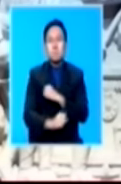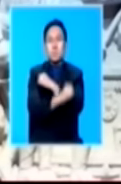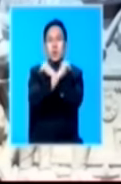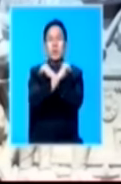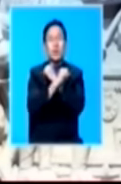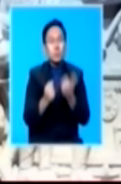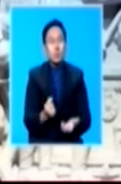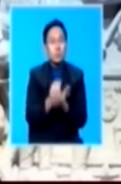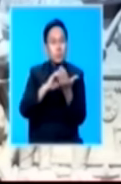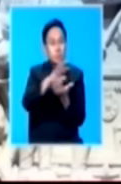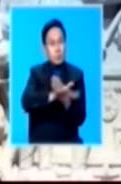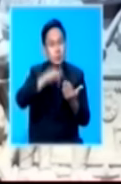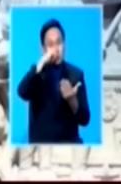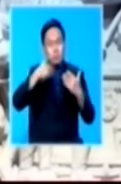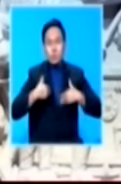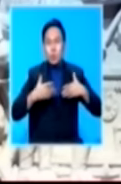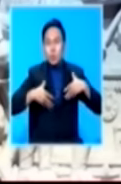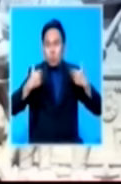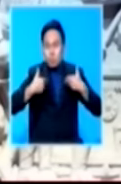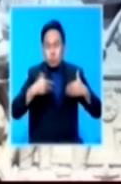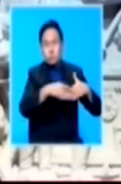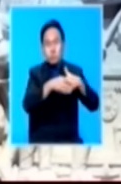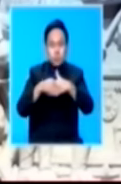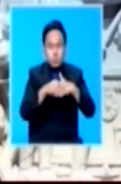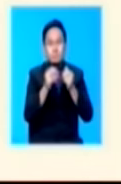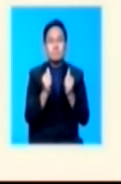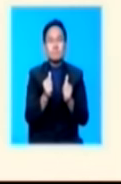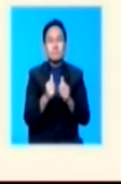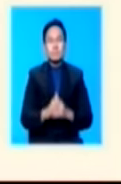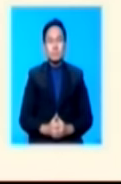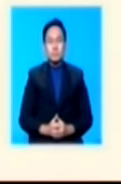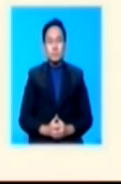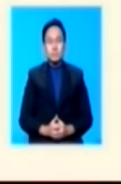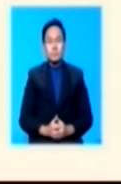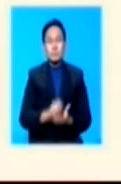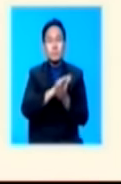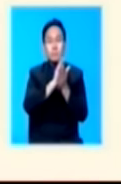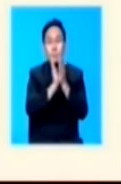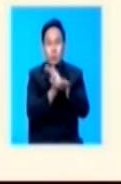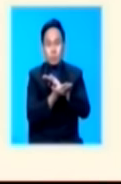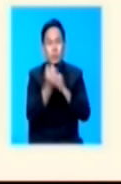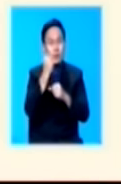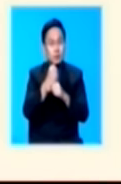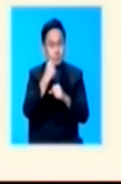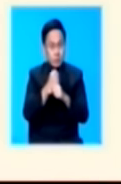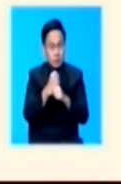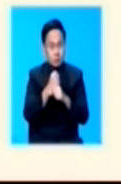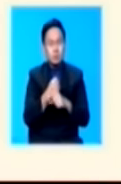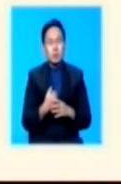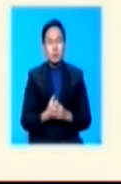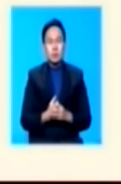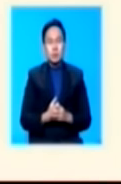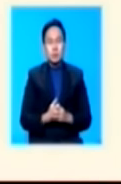ความสุขสันติของประชาชนทุกคนนะครับสำหรับการไปรูปแบบการทำงานใน